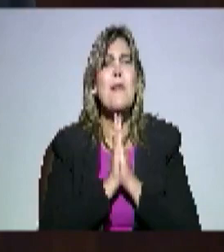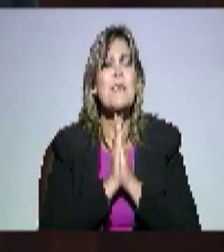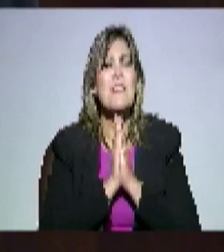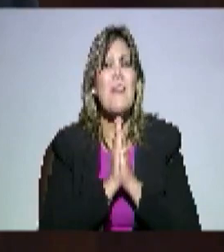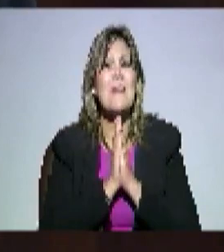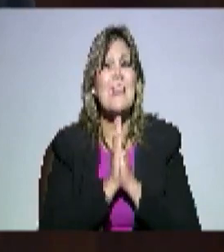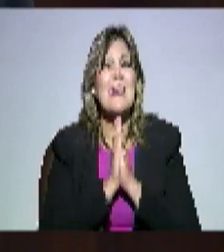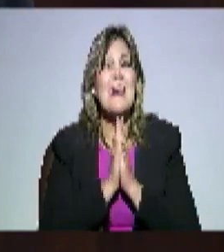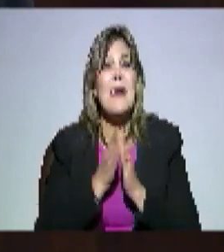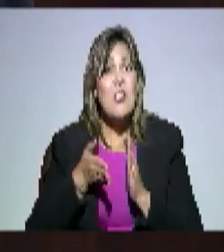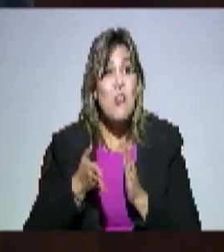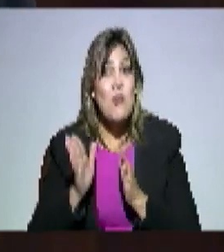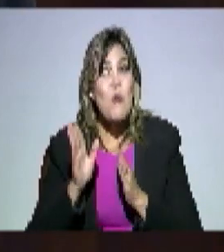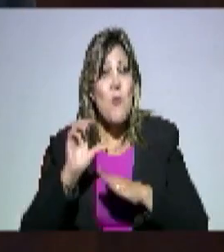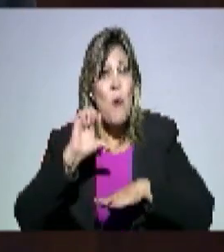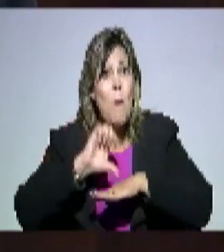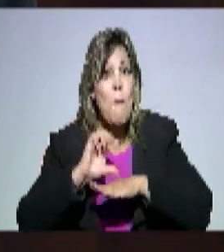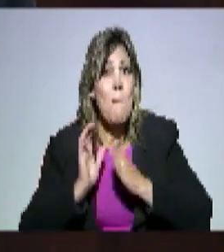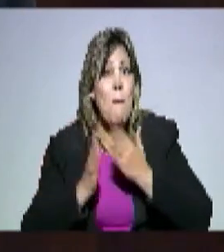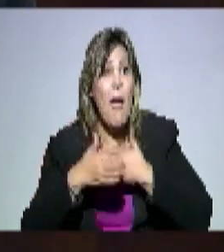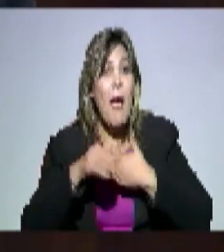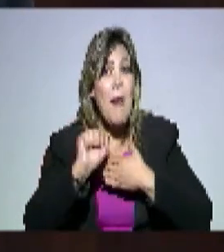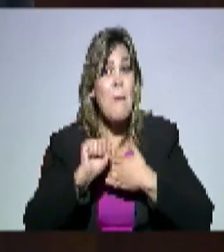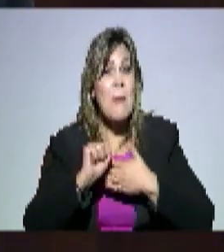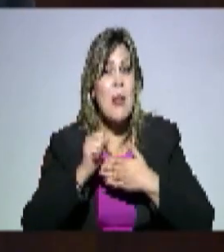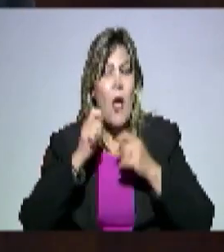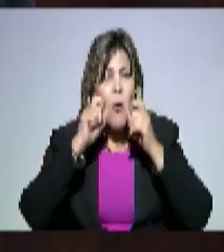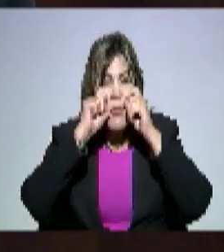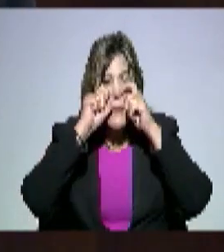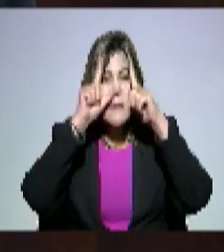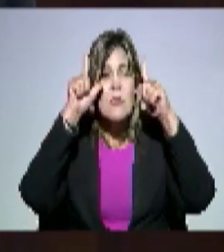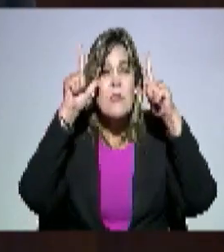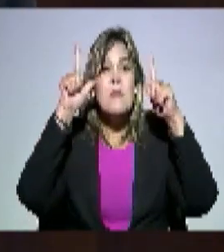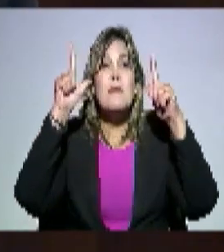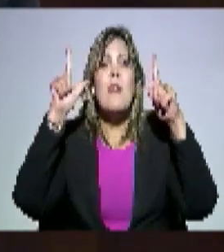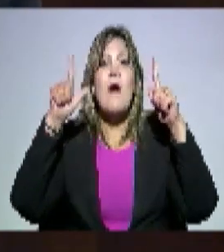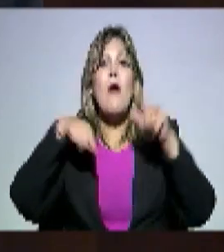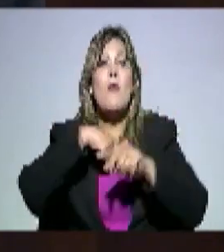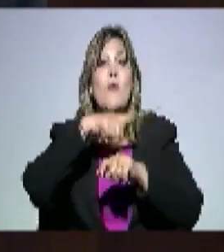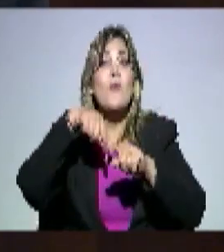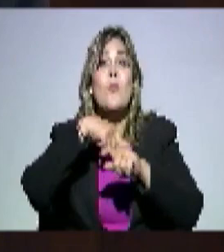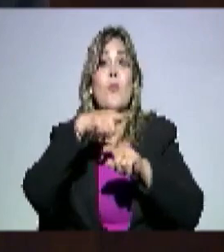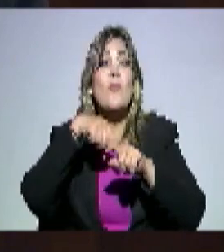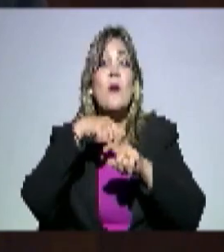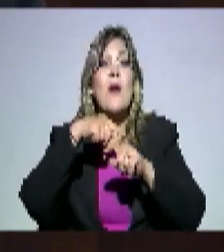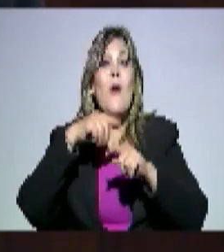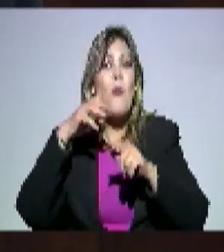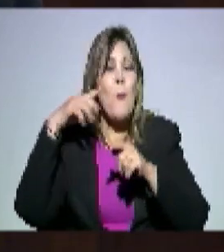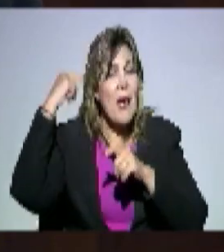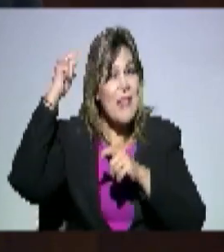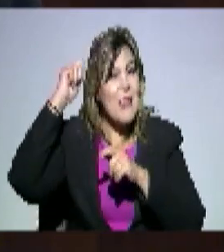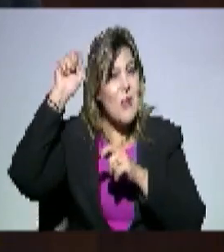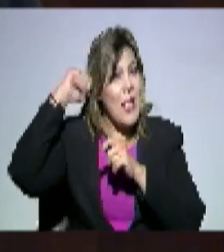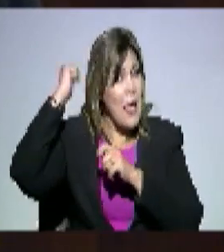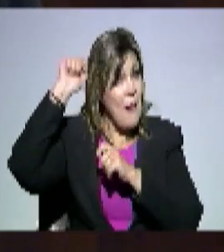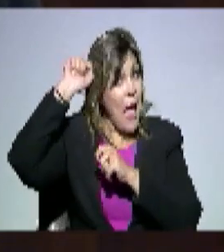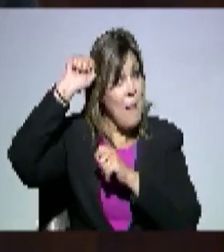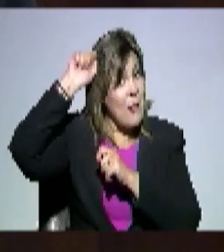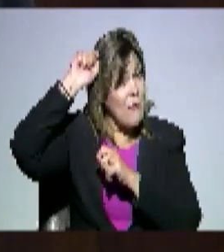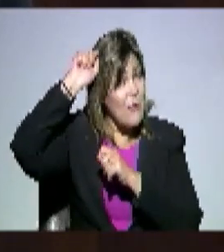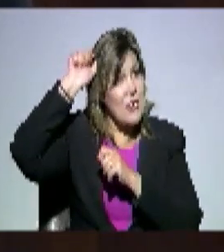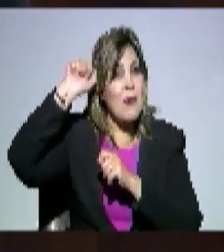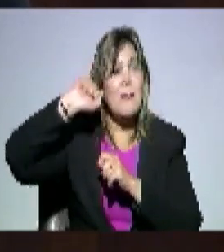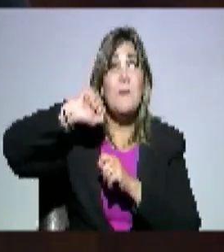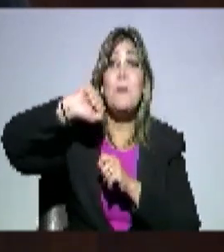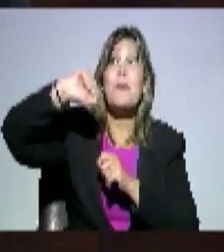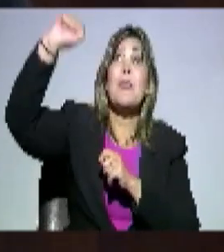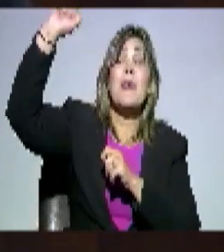الصلاه يخش القلايه بتاعته ويسهر طول الليل يصلي وعشان ما ينعس يقوم جايب كده حبل رابطه في حلقه